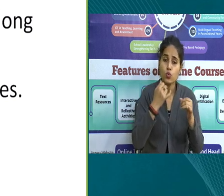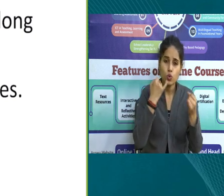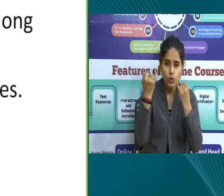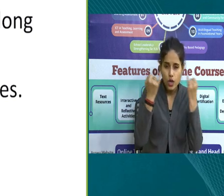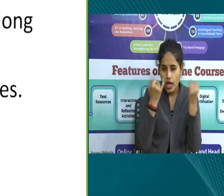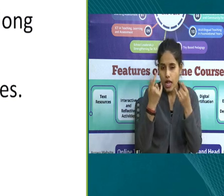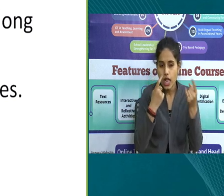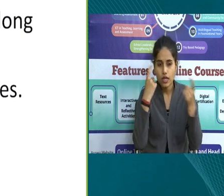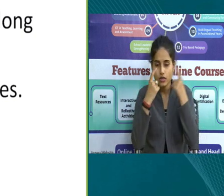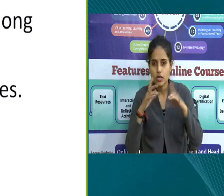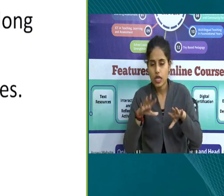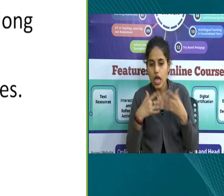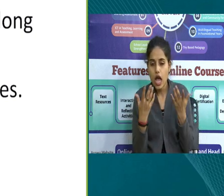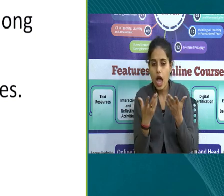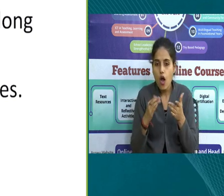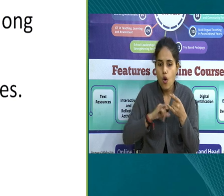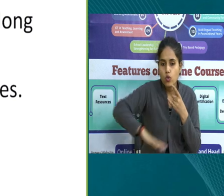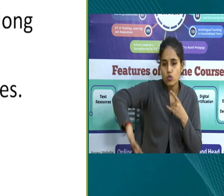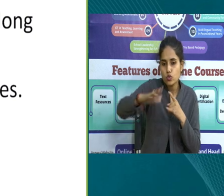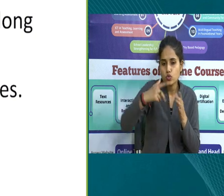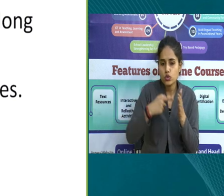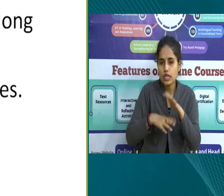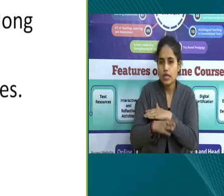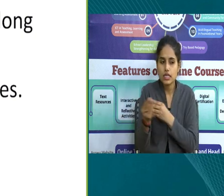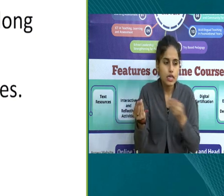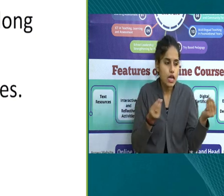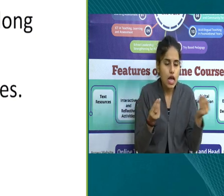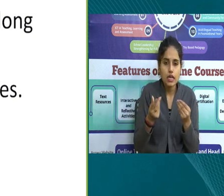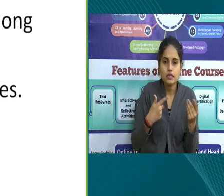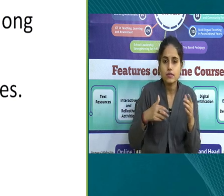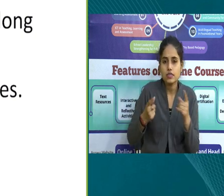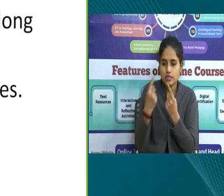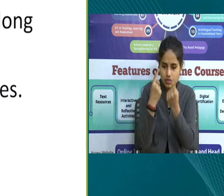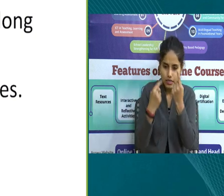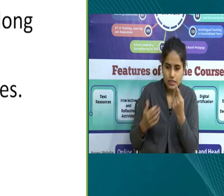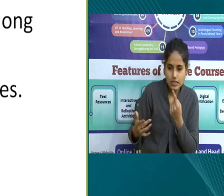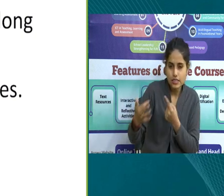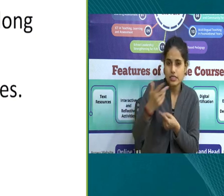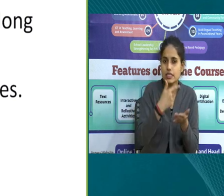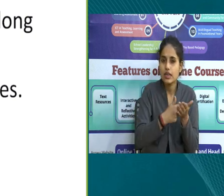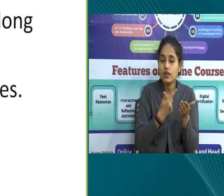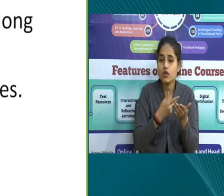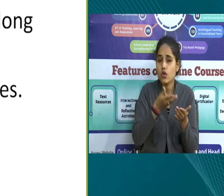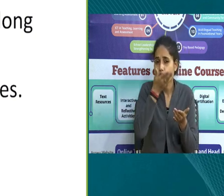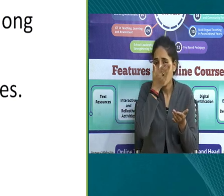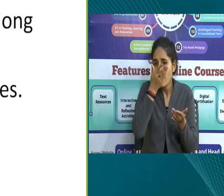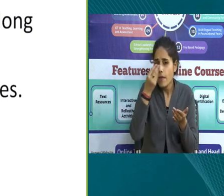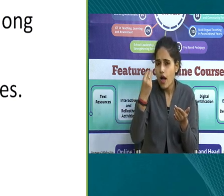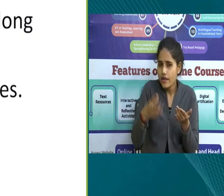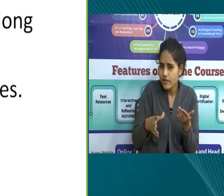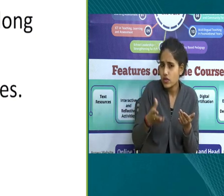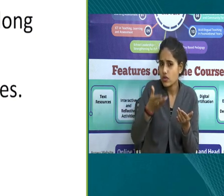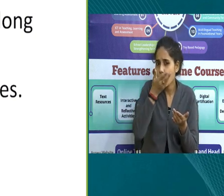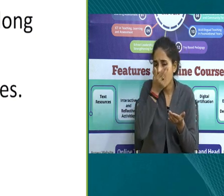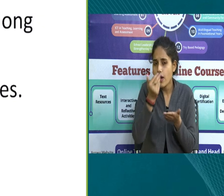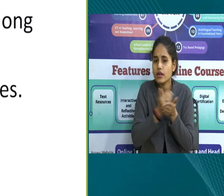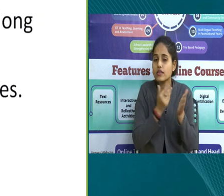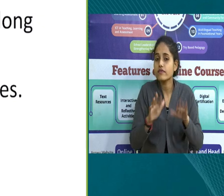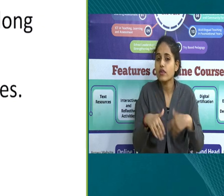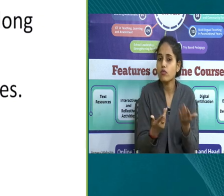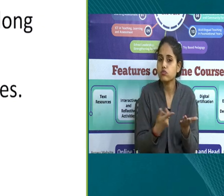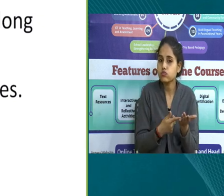अपनी community में बैठ कर उनको इसाथ मिलकर अगर आप measures को ढूंडेंगे conservation के तो I'm pretty sure कि सब लोग उनको